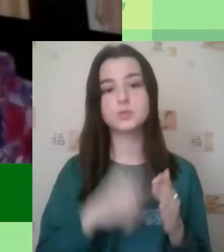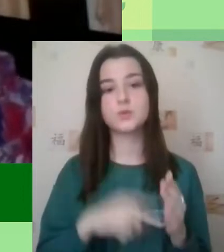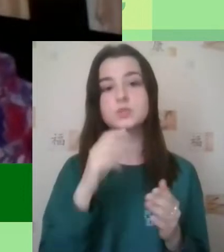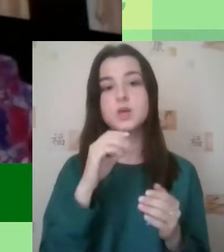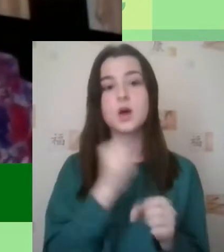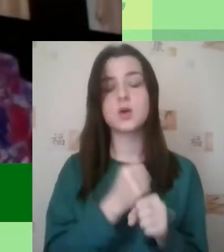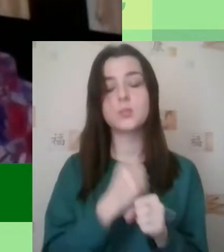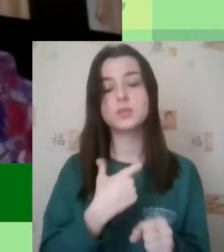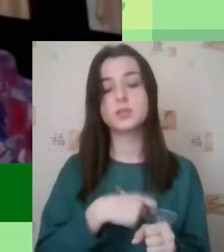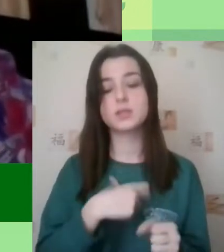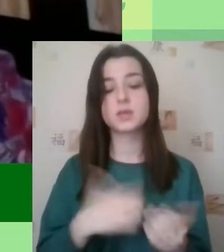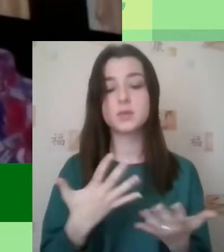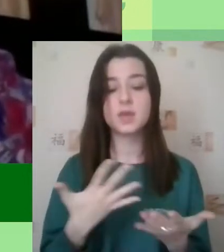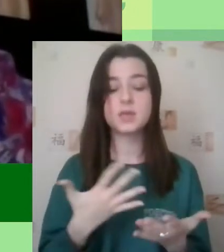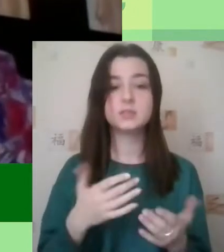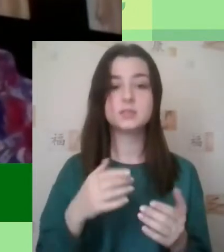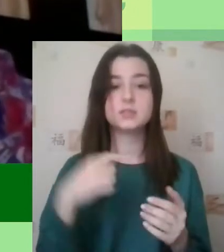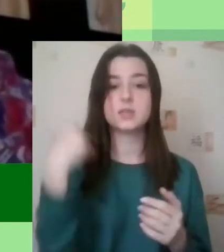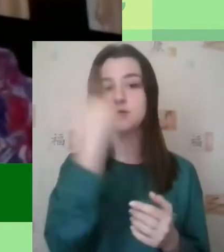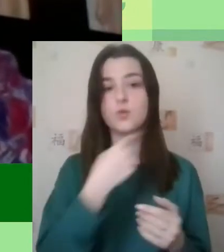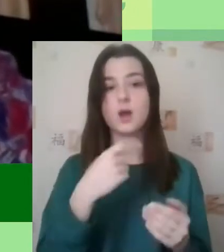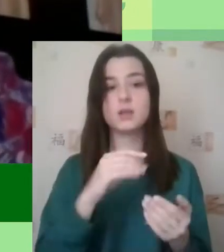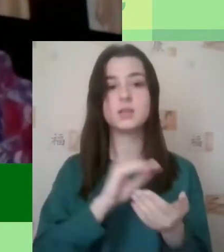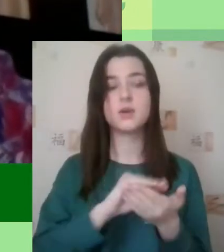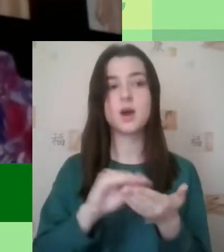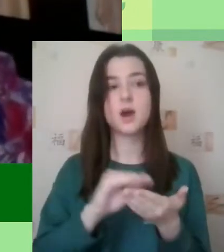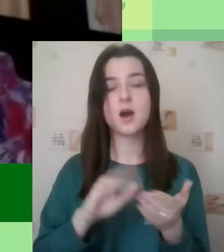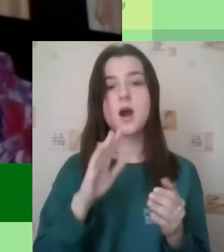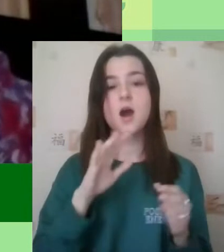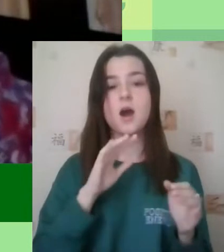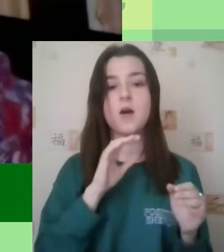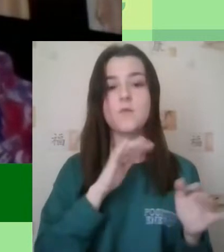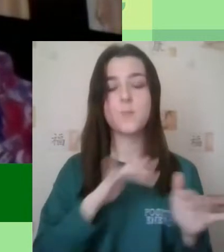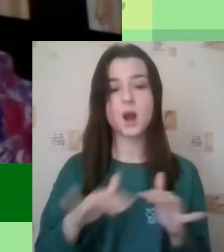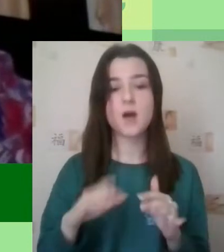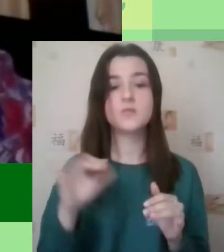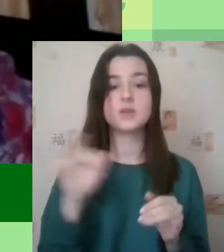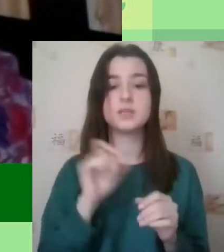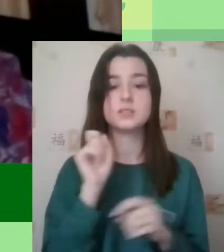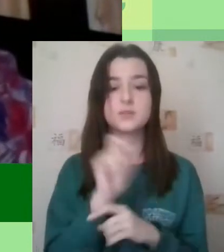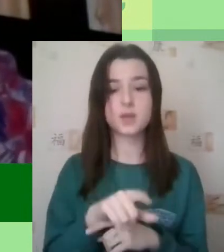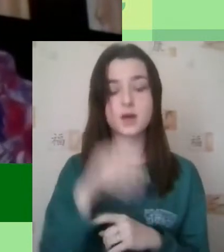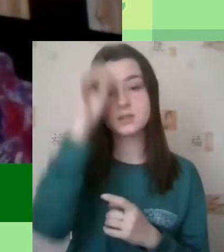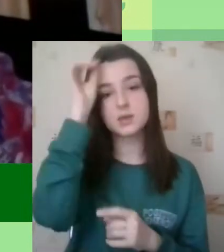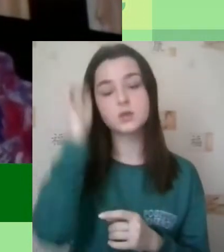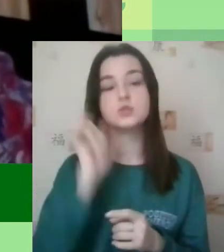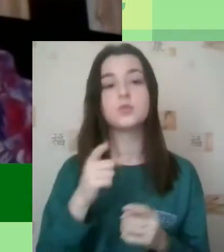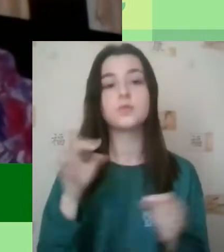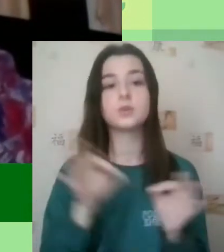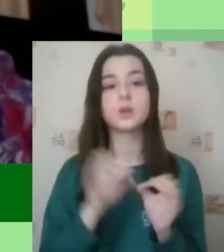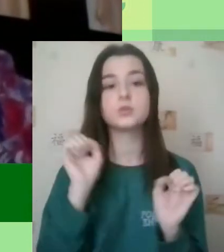робити певні для себе індивідуальні такі невеликі вправи і завдання для того, щоб ви те, що почули, могли відразу